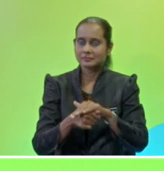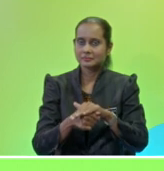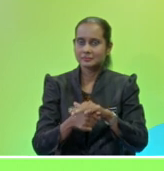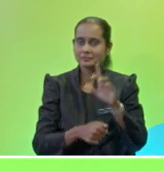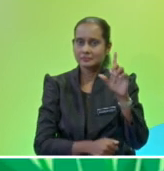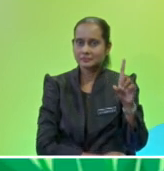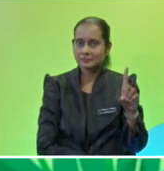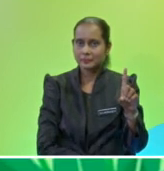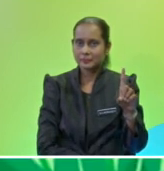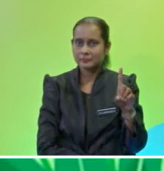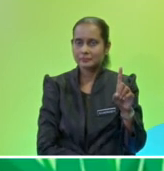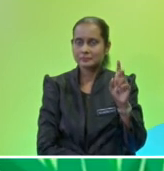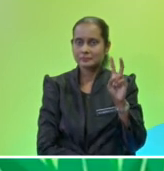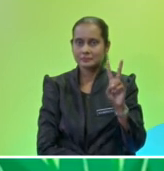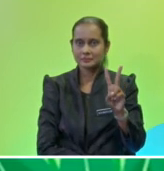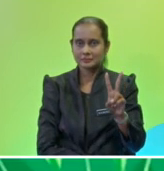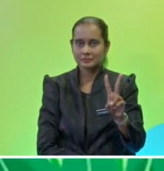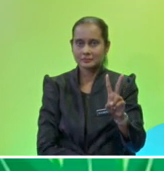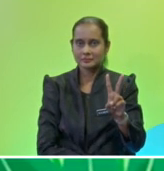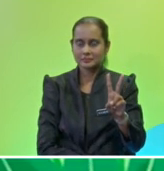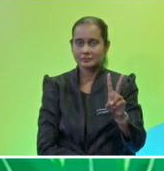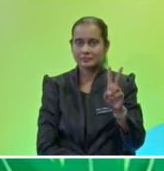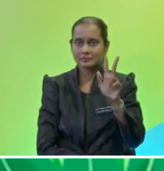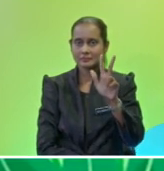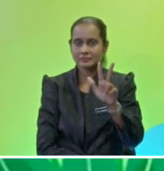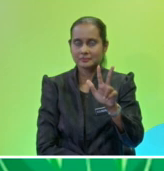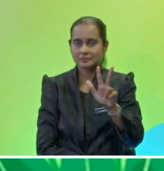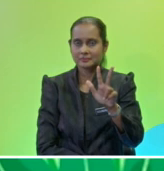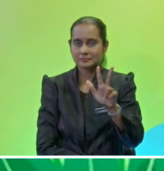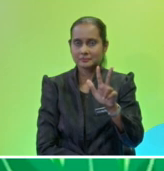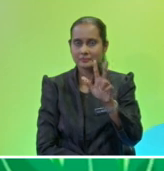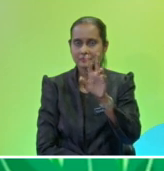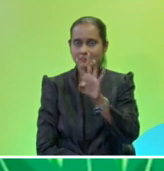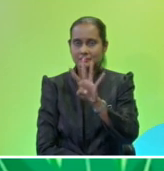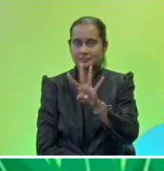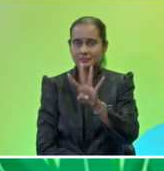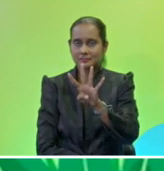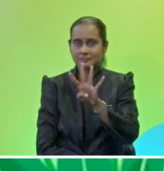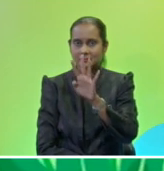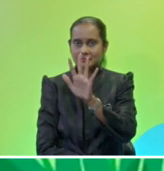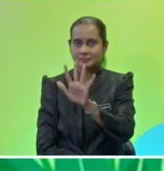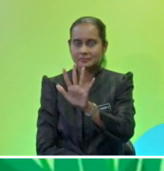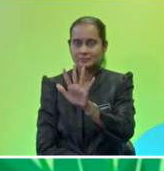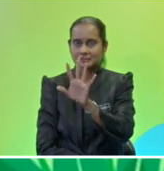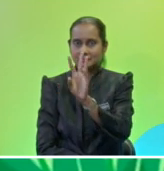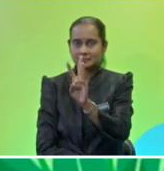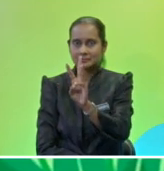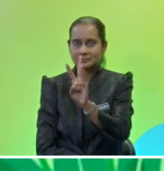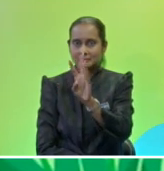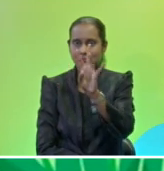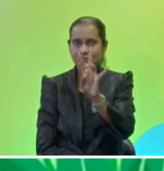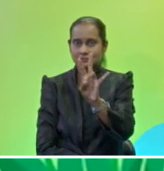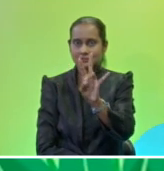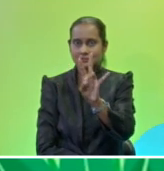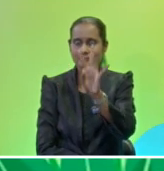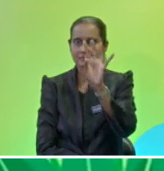ada satu ada dua ada tiga empat lima enam